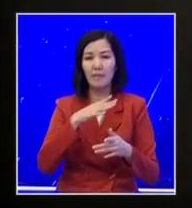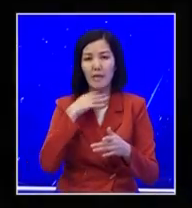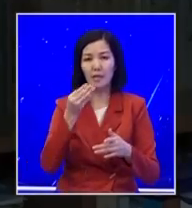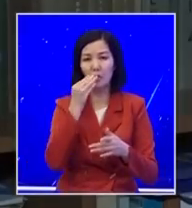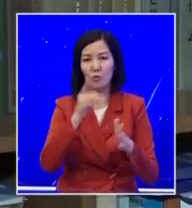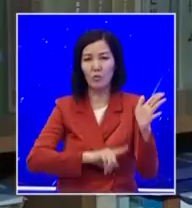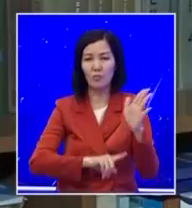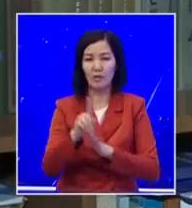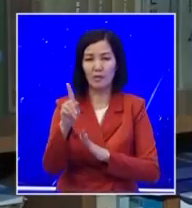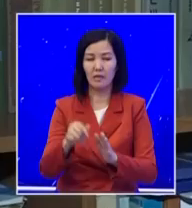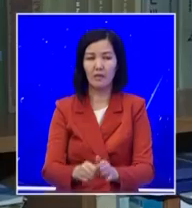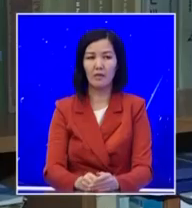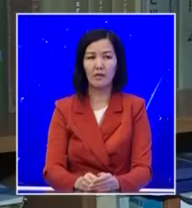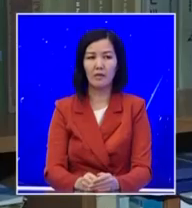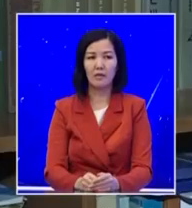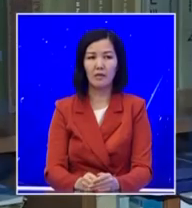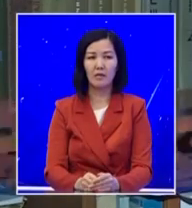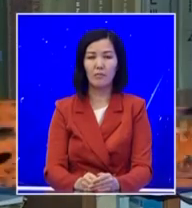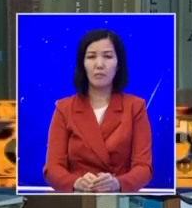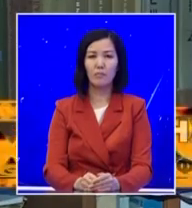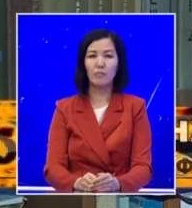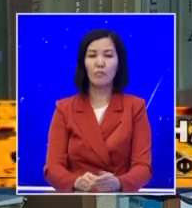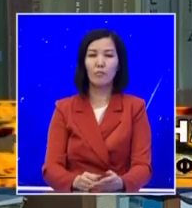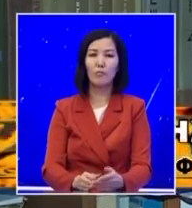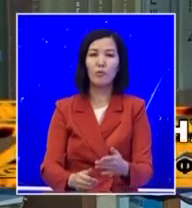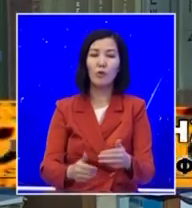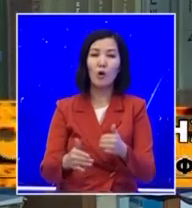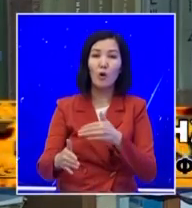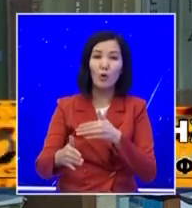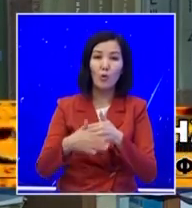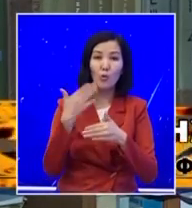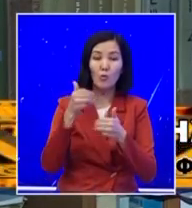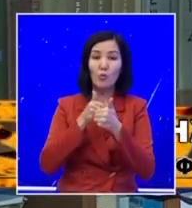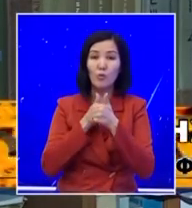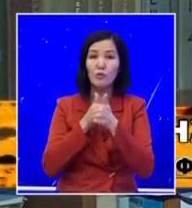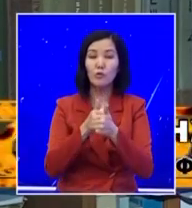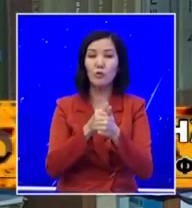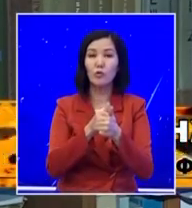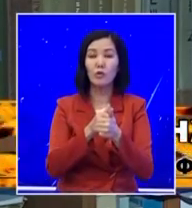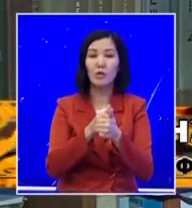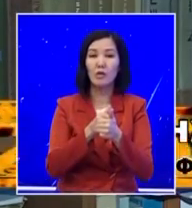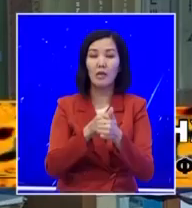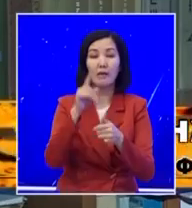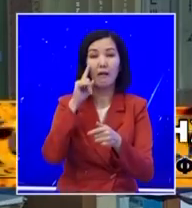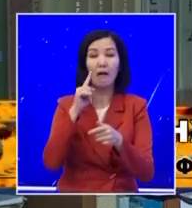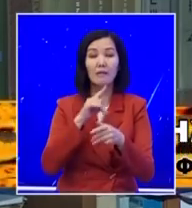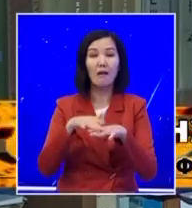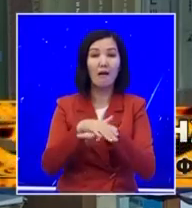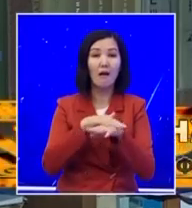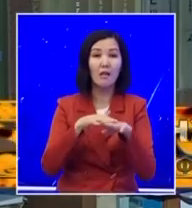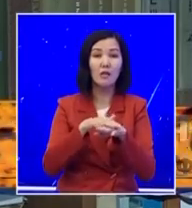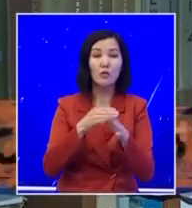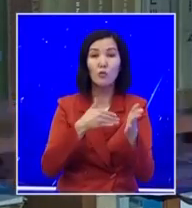барды. Зұлмат дегеніміз қолдан жасалынған дейді. Оның ең басты идеясы қайда жатыр? Қазақты құрту. Мұны дала